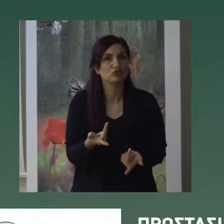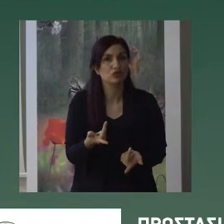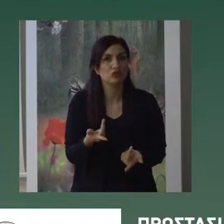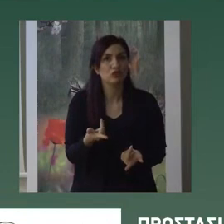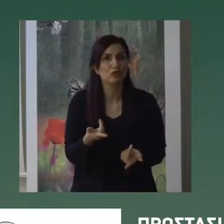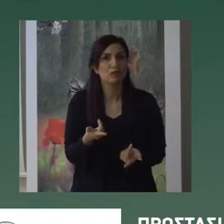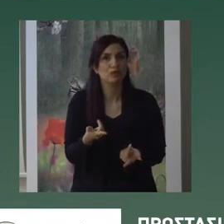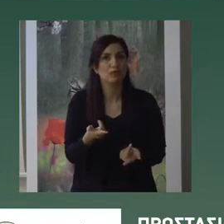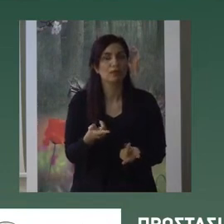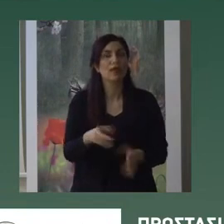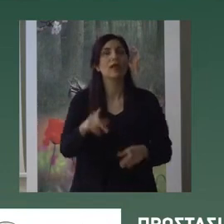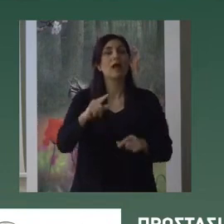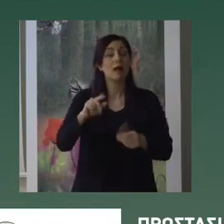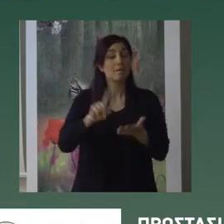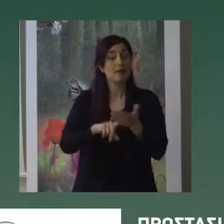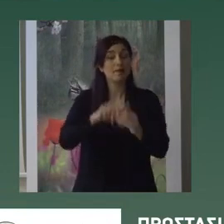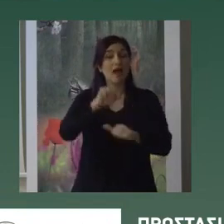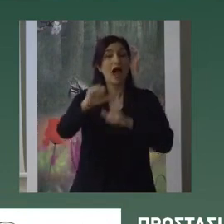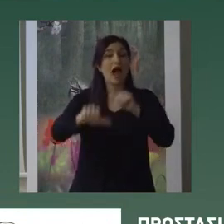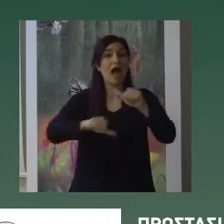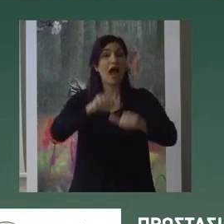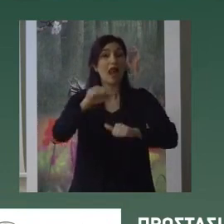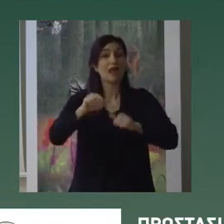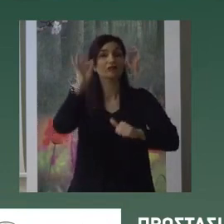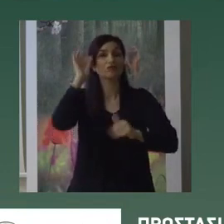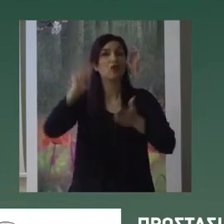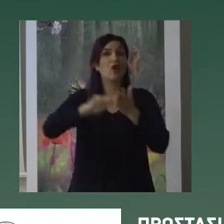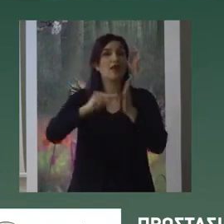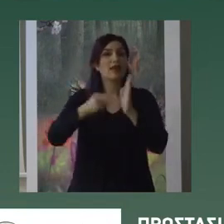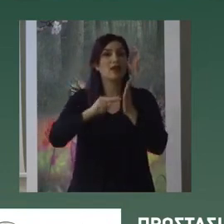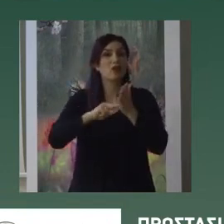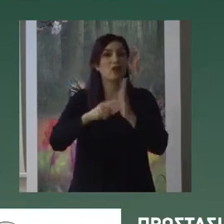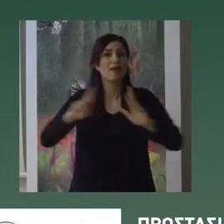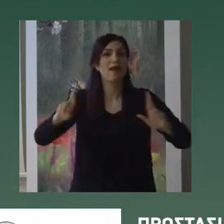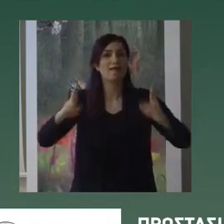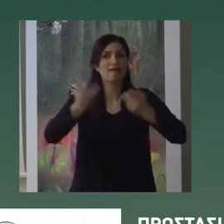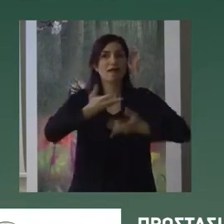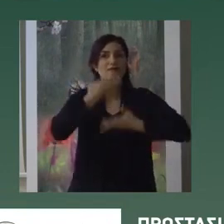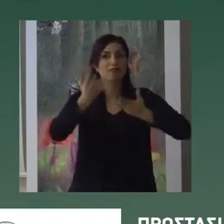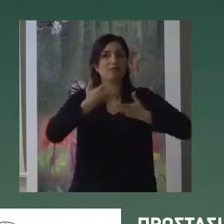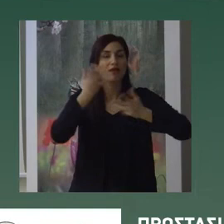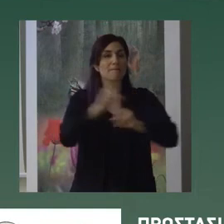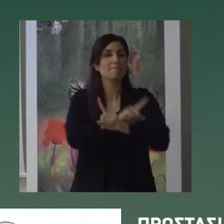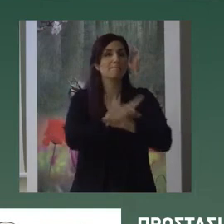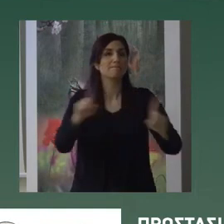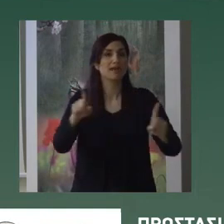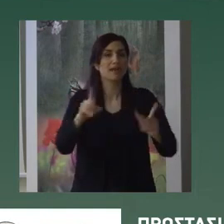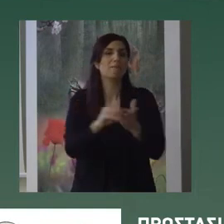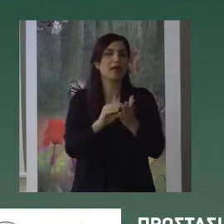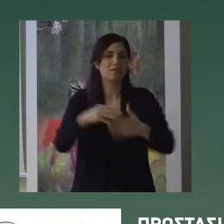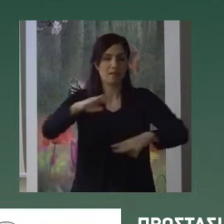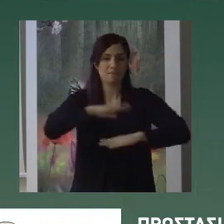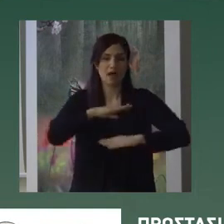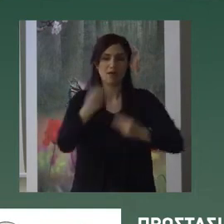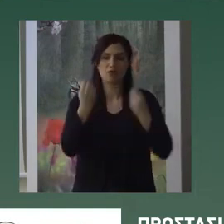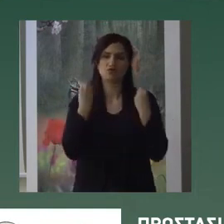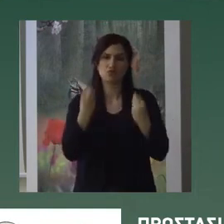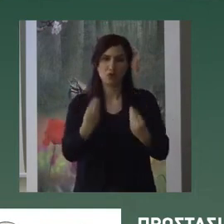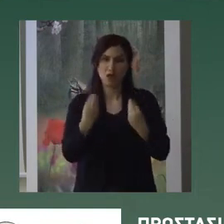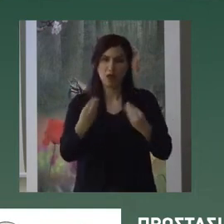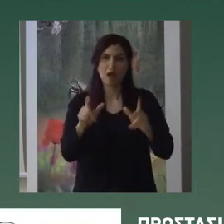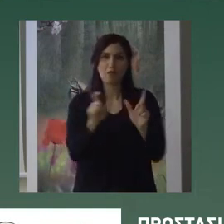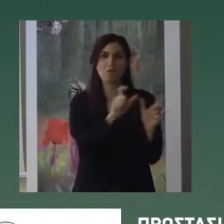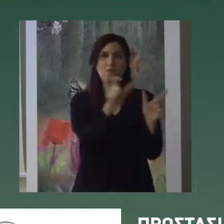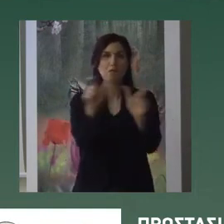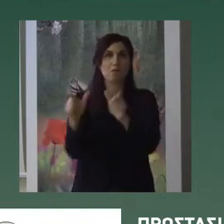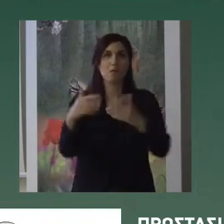αποκτήσει μονάδες τεχνικές εξοικονόμησης ενέργειας, παραδείγματος χάρη έχει έναν τρόπο να ρυθμίσει τη θερμοκρασία, έχει καλύτερα παράθυρα, καλύτερη μόνωση, η